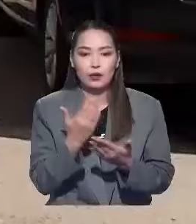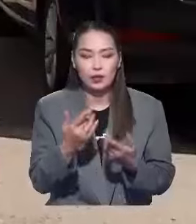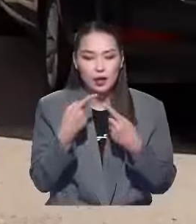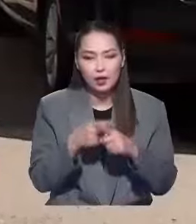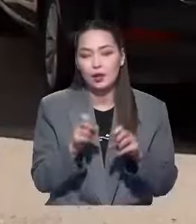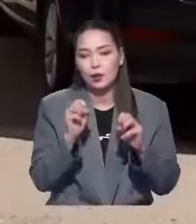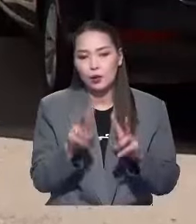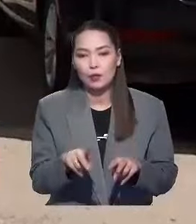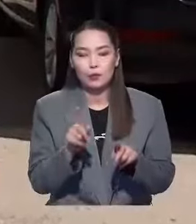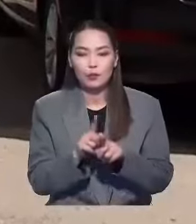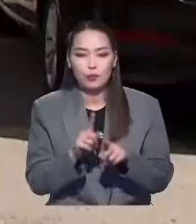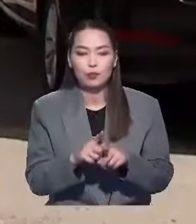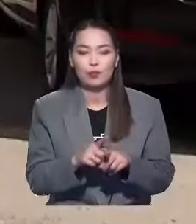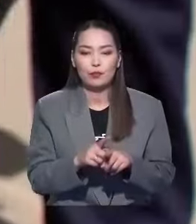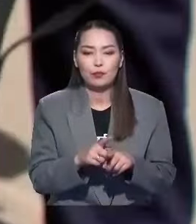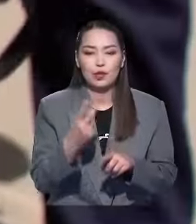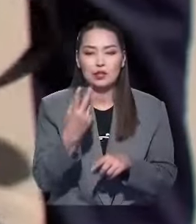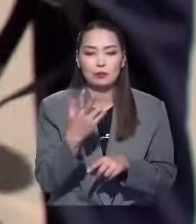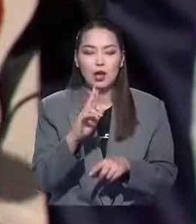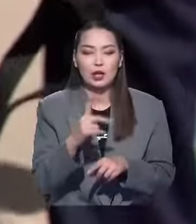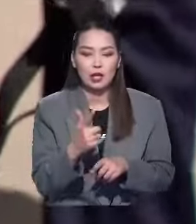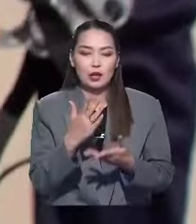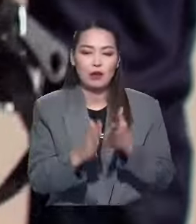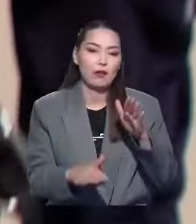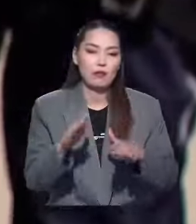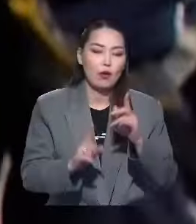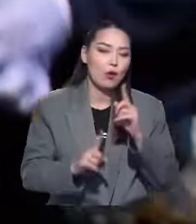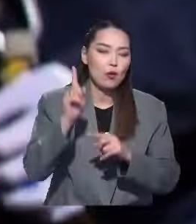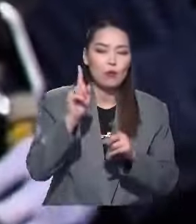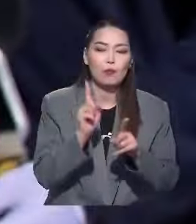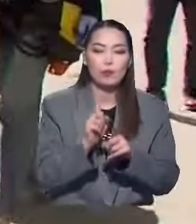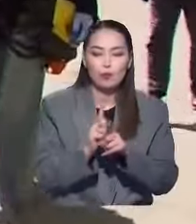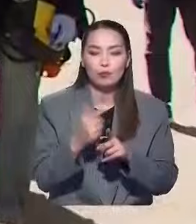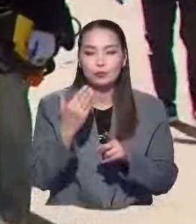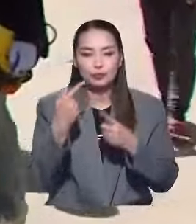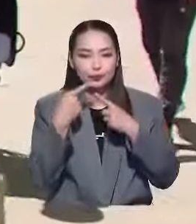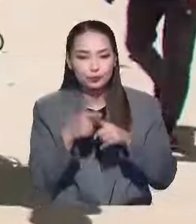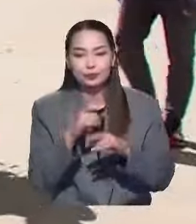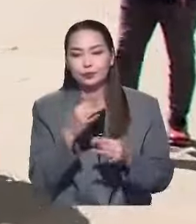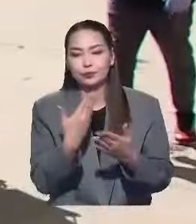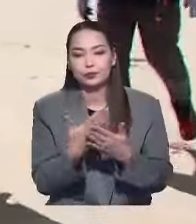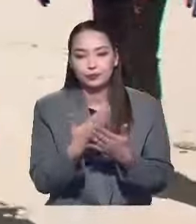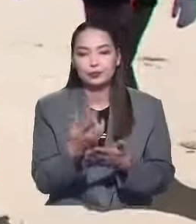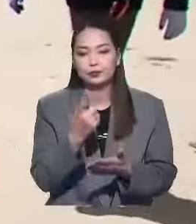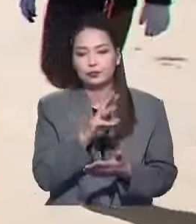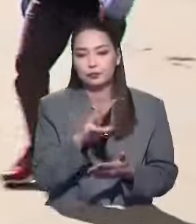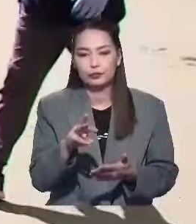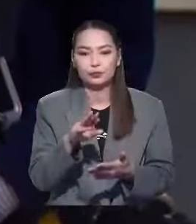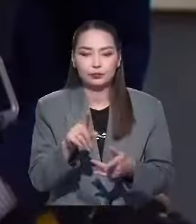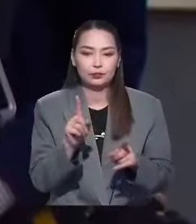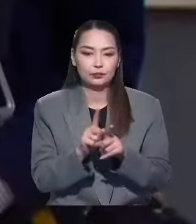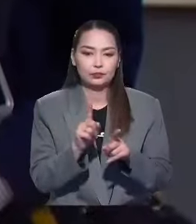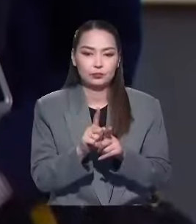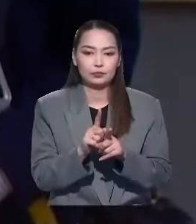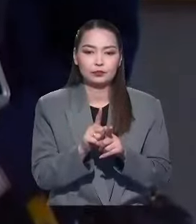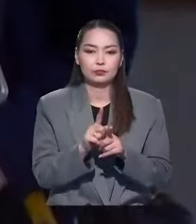сайманның салмағы 25 келіге дейін барады. Ал жоғарғы дәрежелі қорғанысы бар жабдықтардың құны шамамен 1 миллион теңгеден асып жығылады.